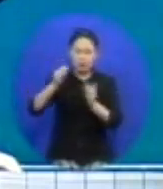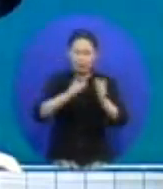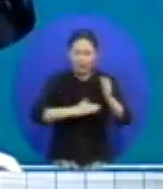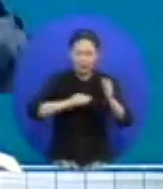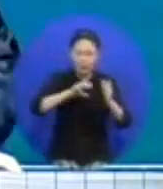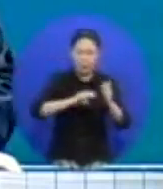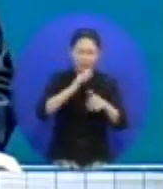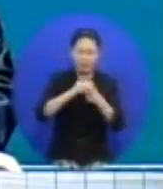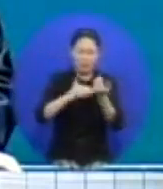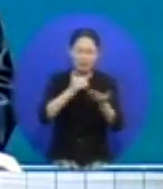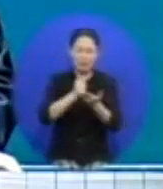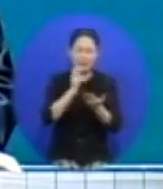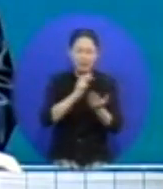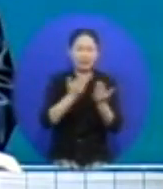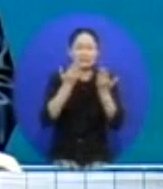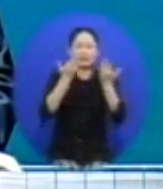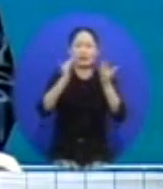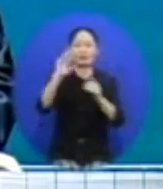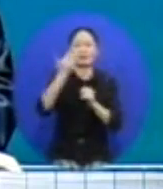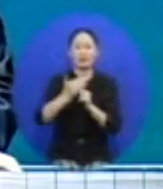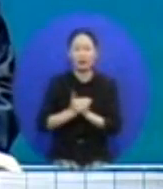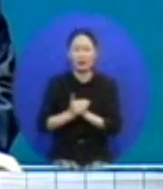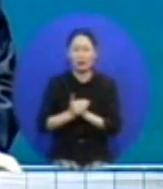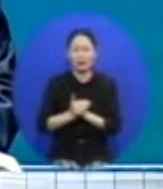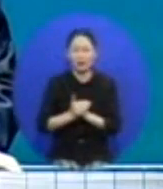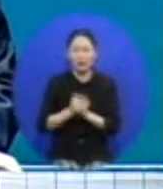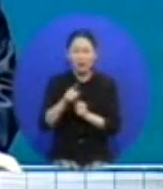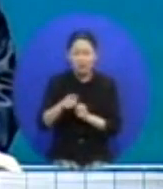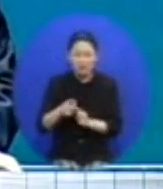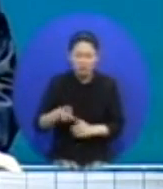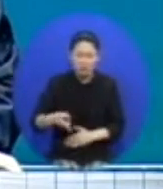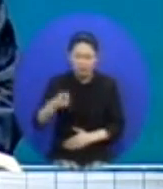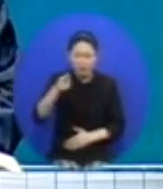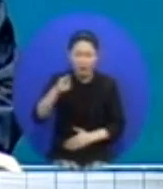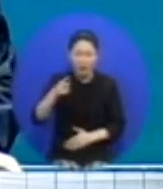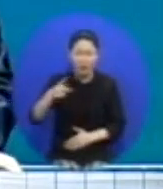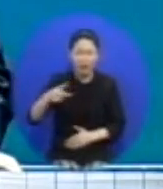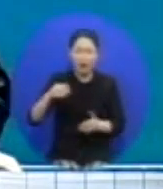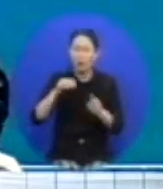찬양 에 올려 줘야 되요 이것이 끊어지면 안돼요